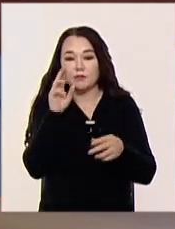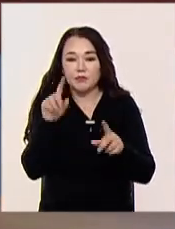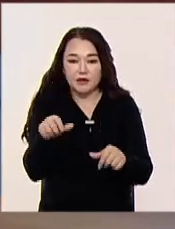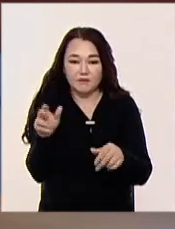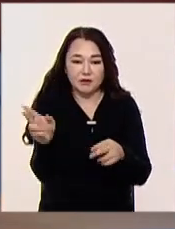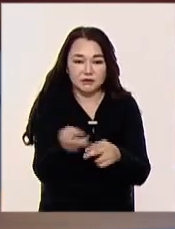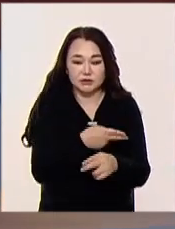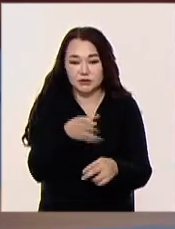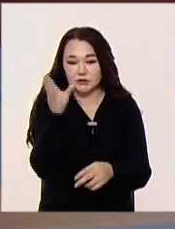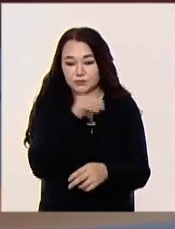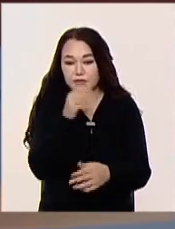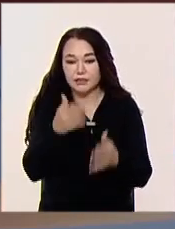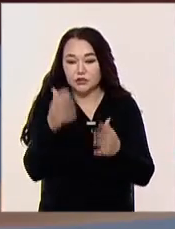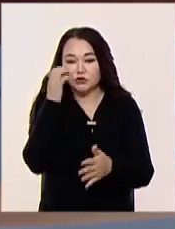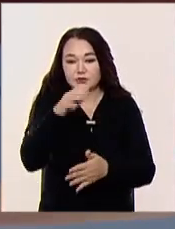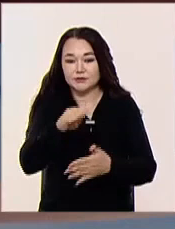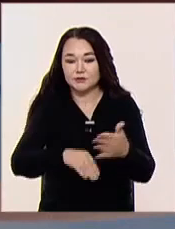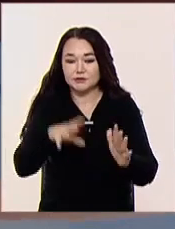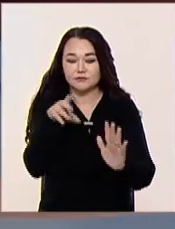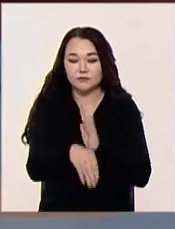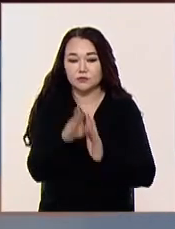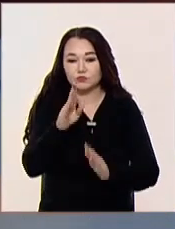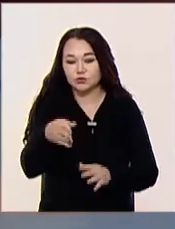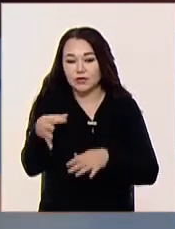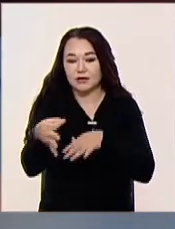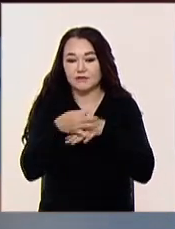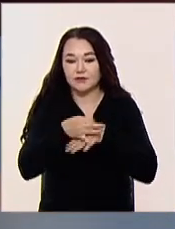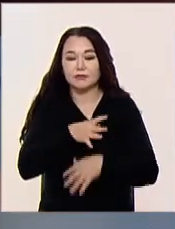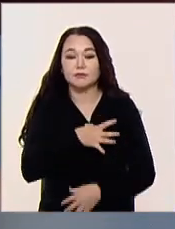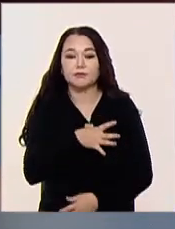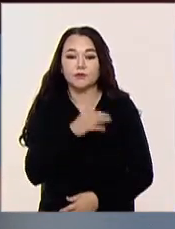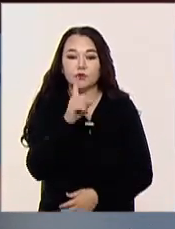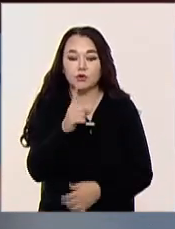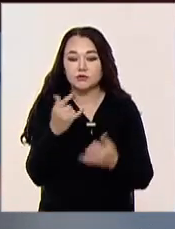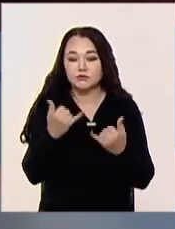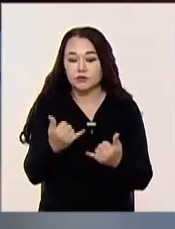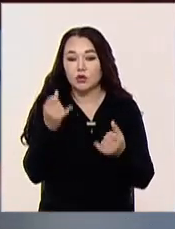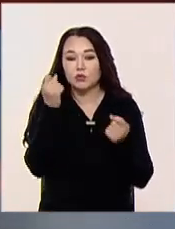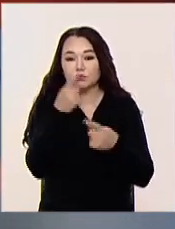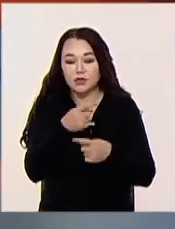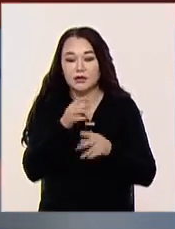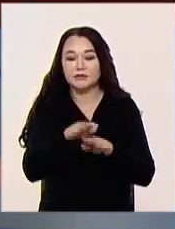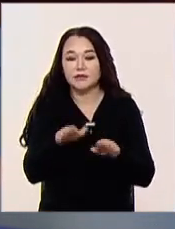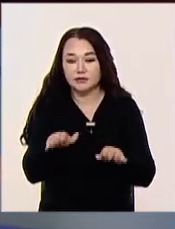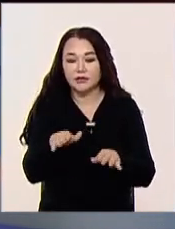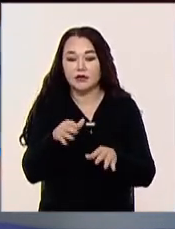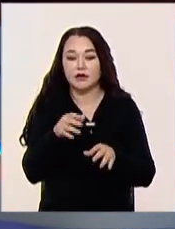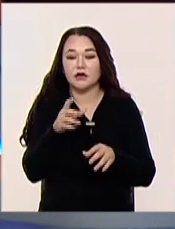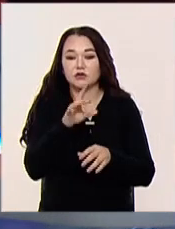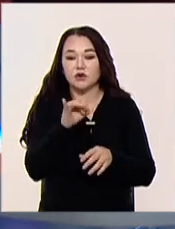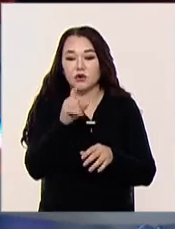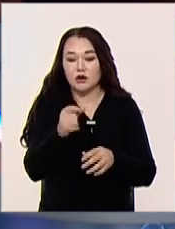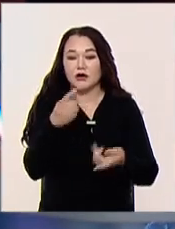мүмкін, бәлкім қара тізімге енгізер деп біздің арнаға сұхбат берген болатын. Алайда бүгін белгілі болғандай балалар Зора